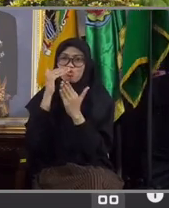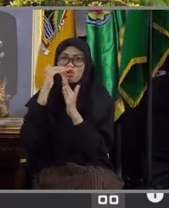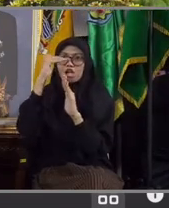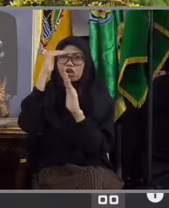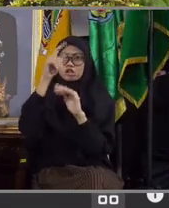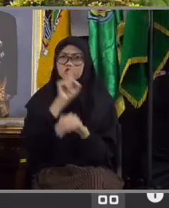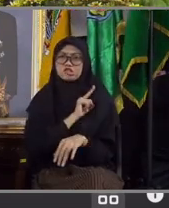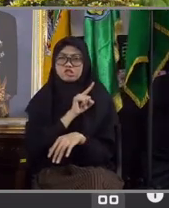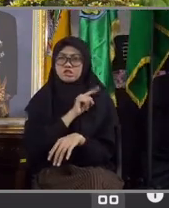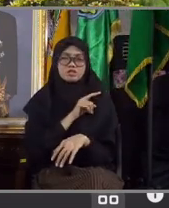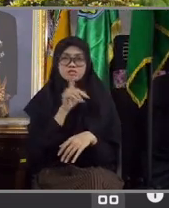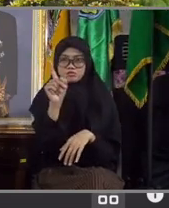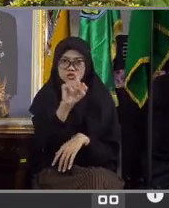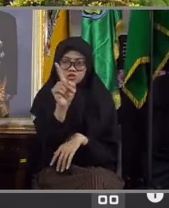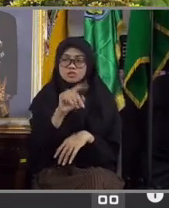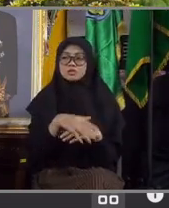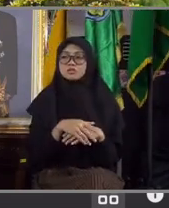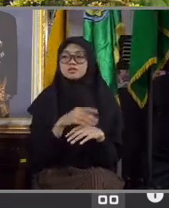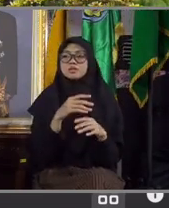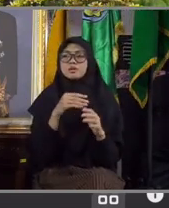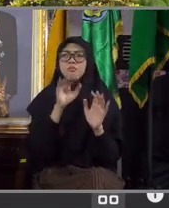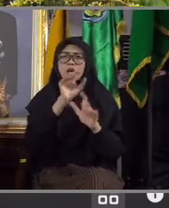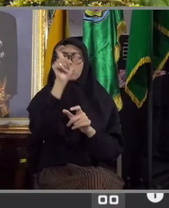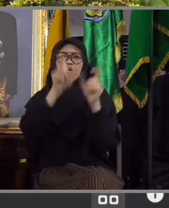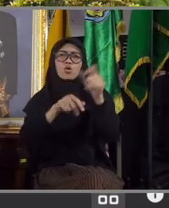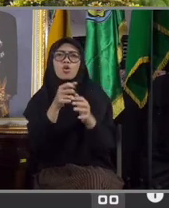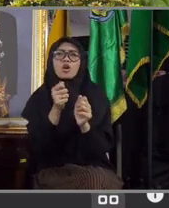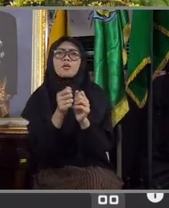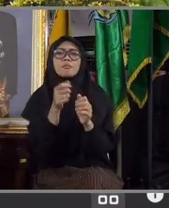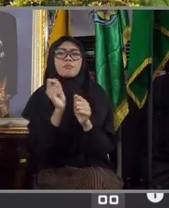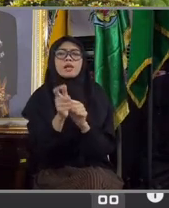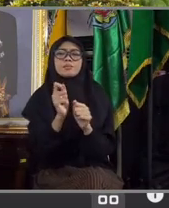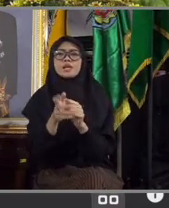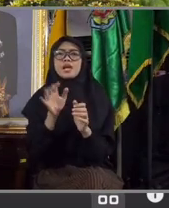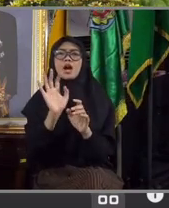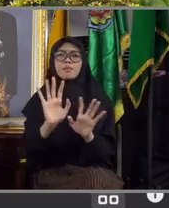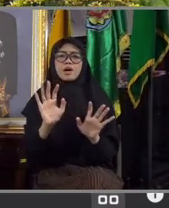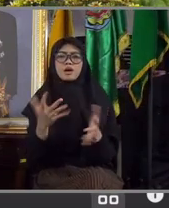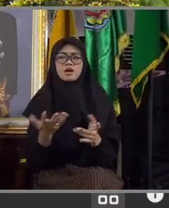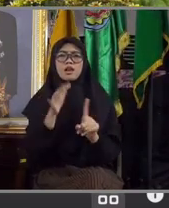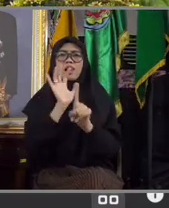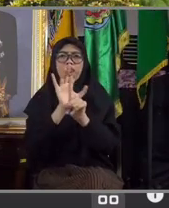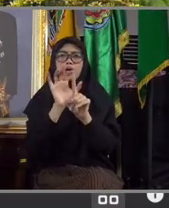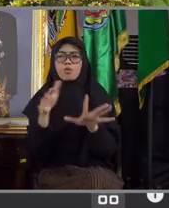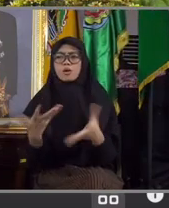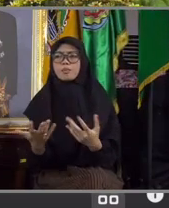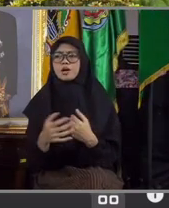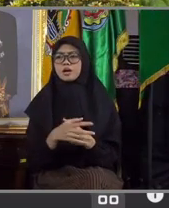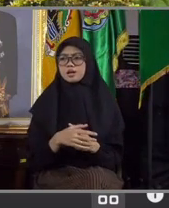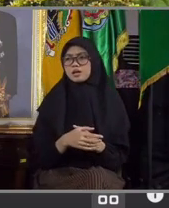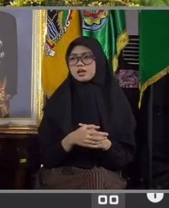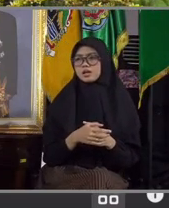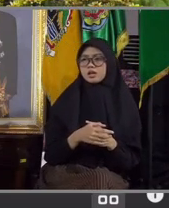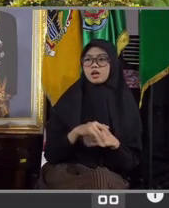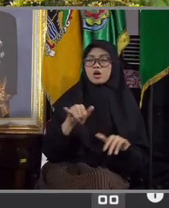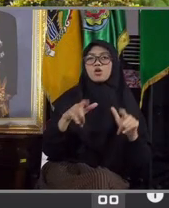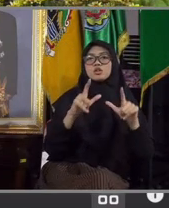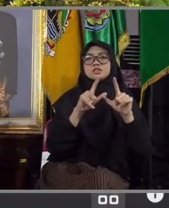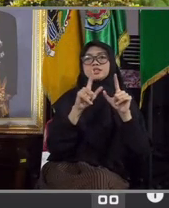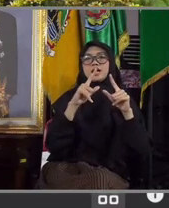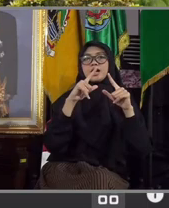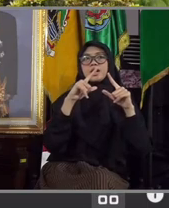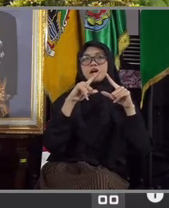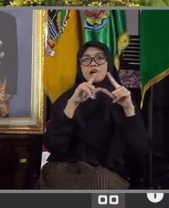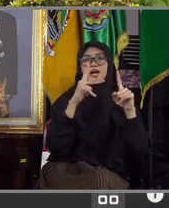Nah, sing paling laris napa? Jahe rempah, Pak. Hah? Jahe rempah. Oh,